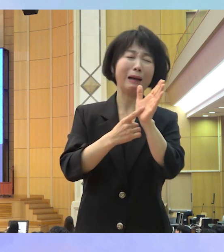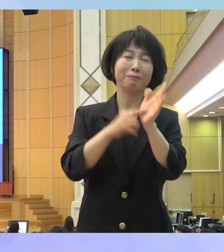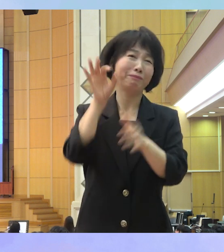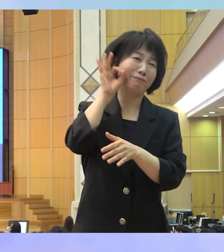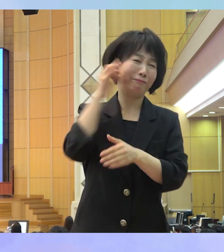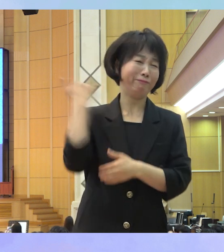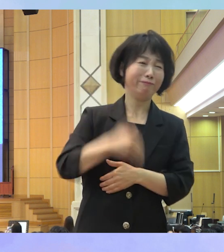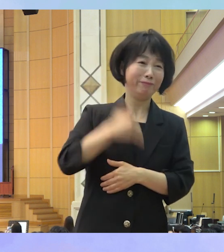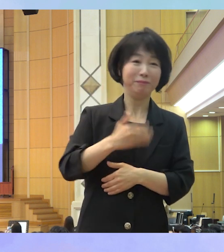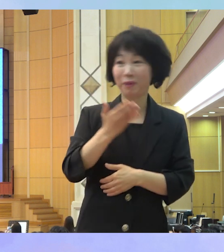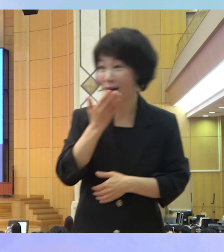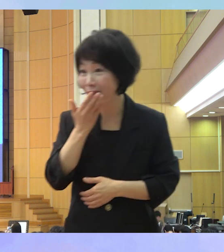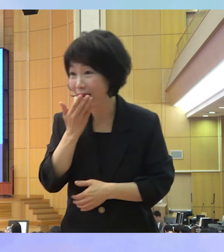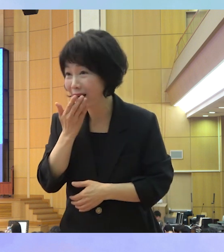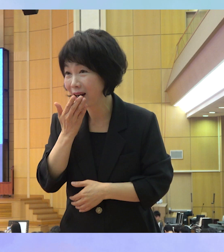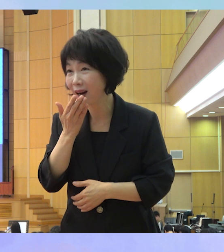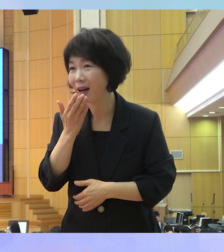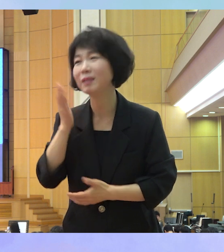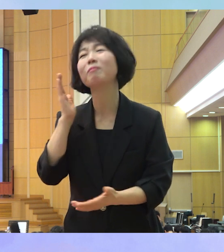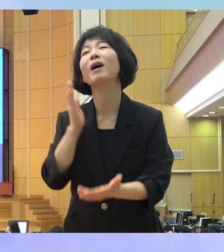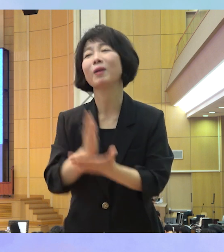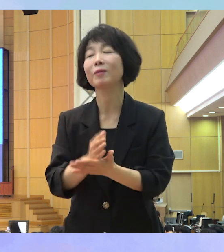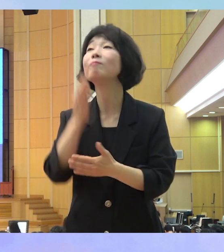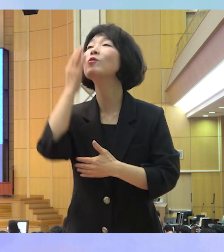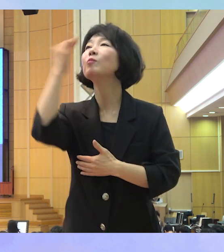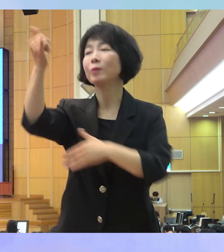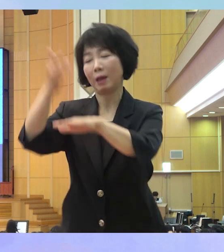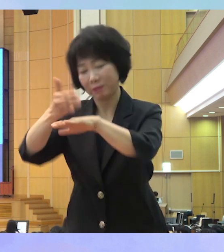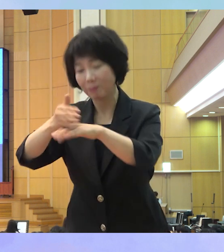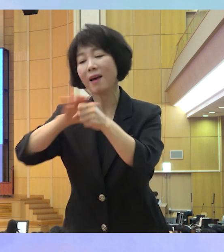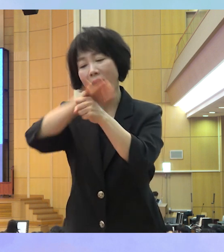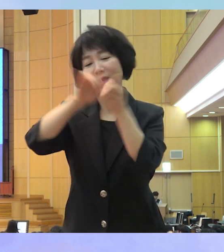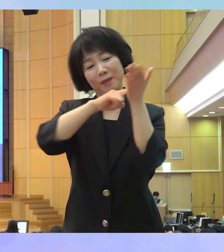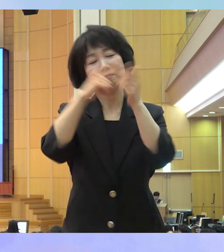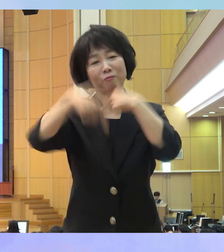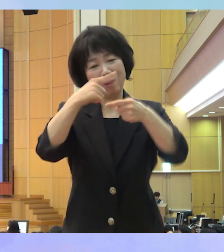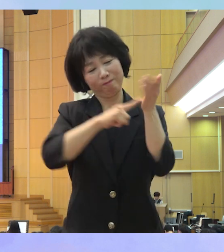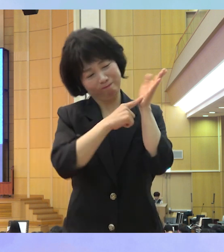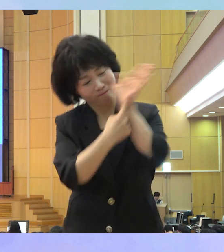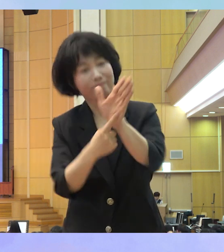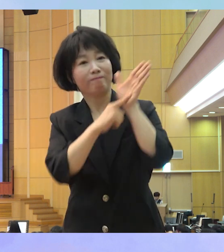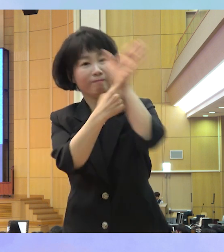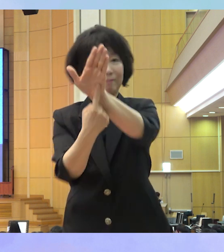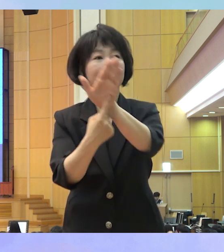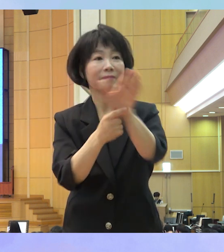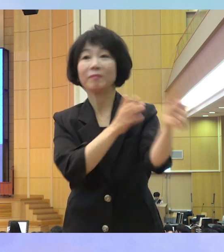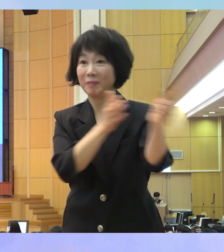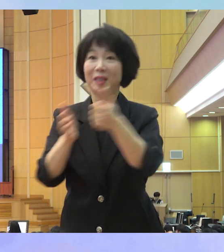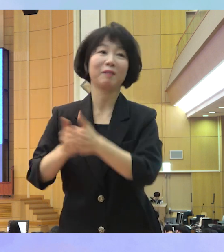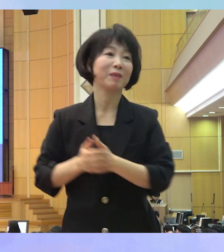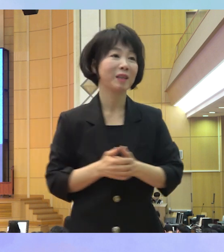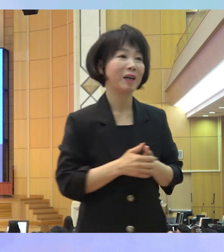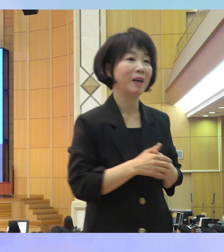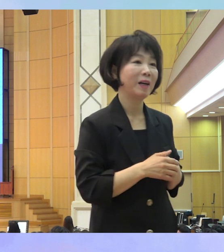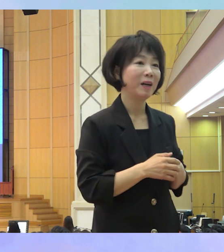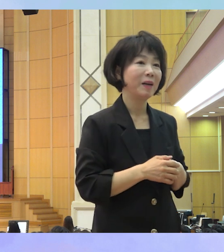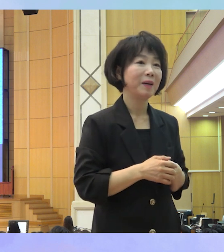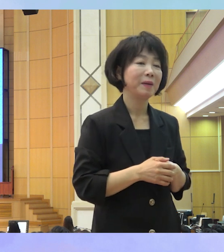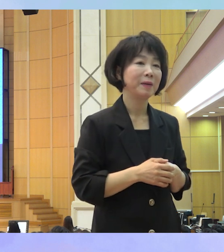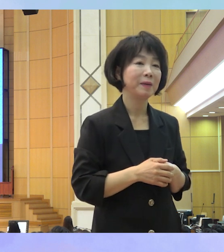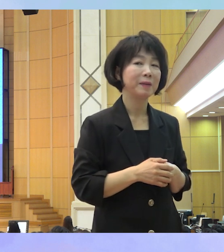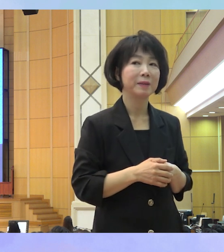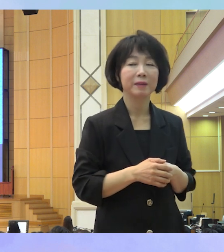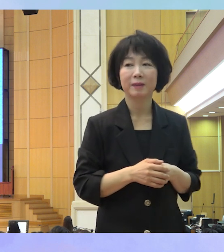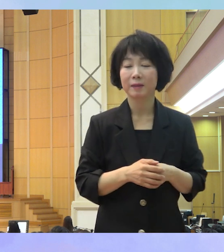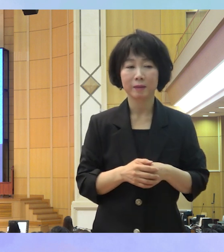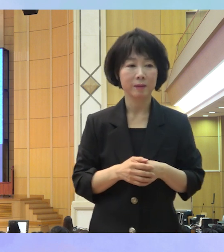부모님한테 감사하고 사랑한다고 오늘 꼭 해주시고, 하나 더요. 거기서 끝나면 기독교가